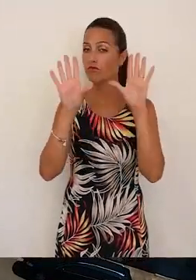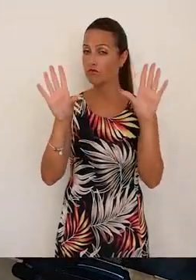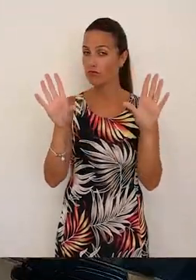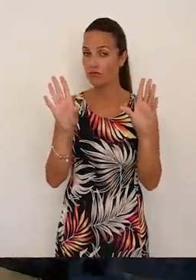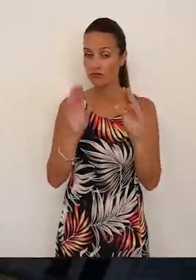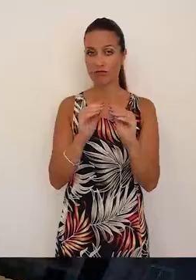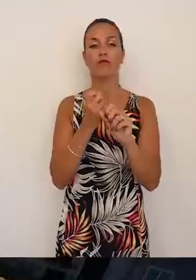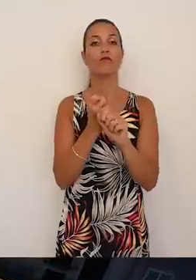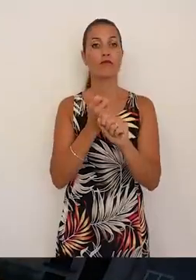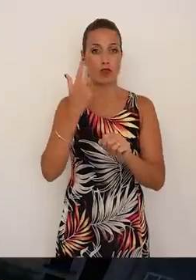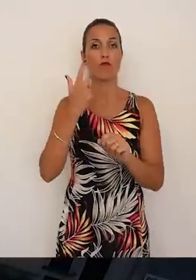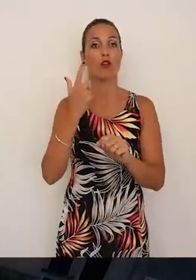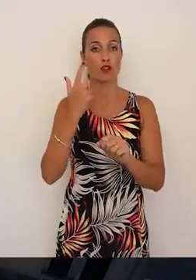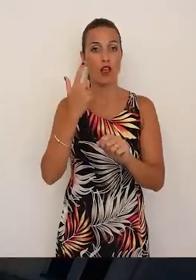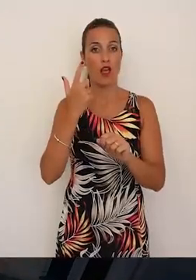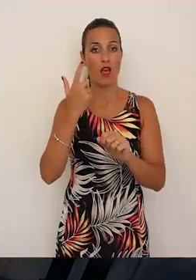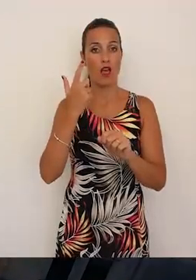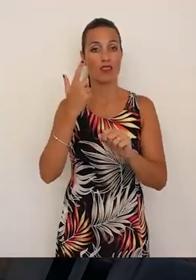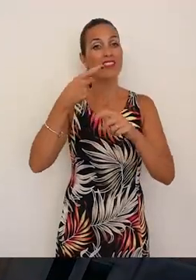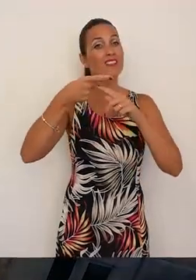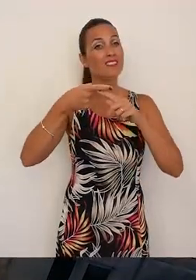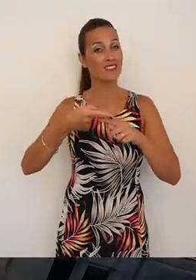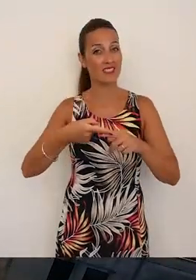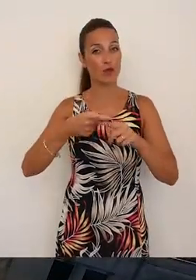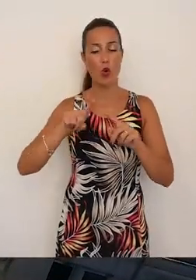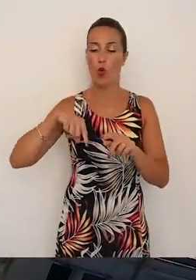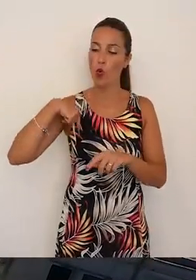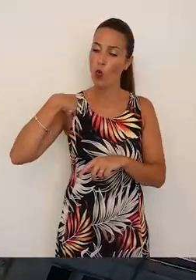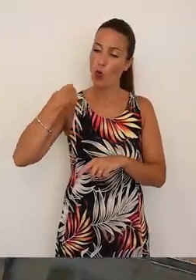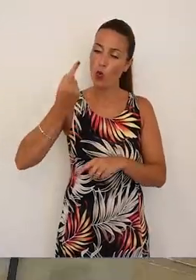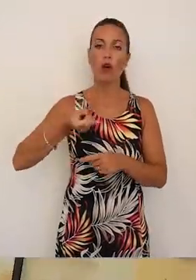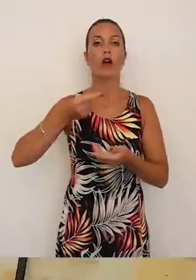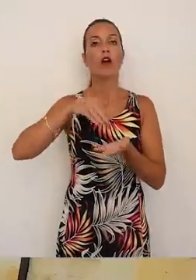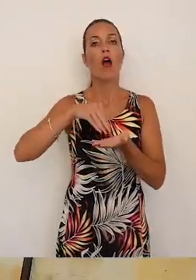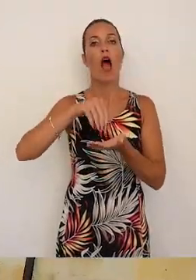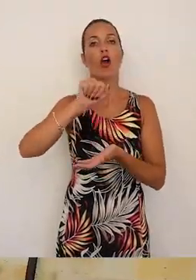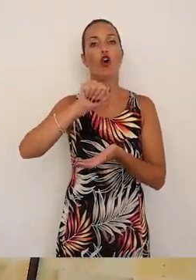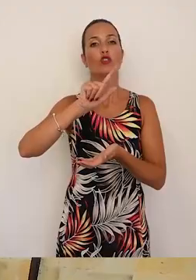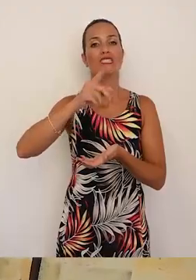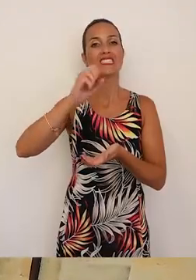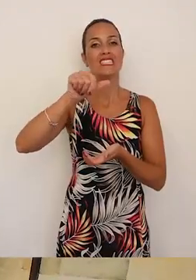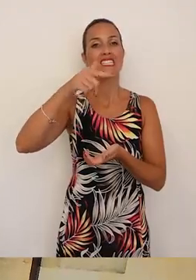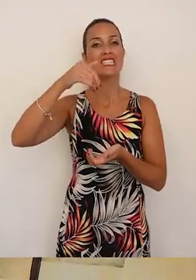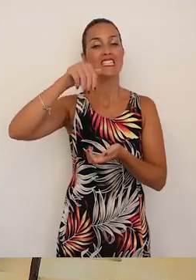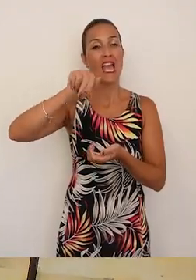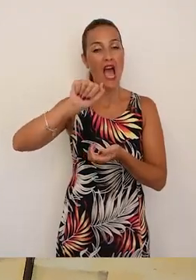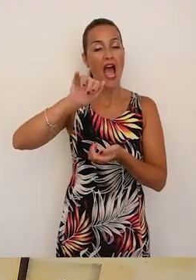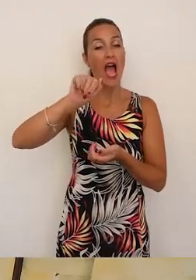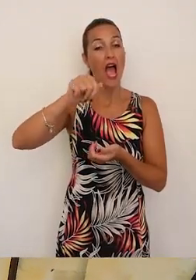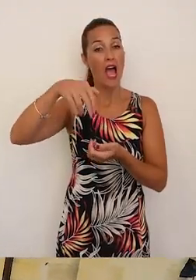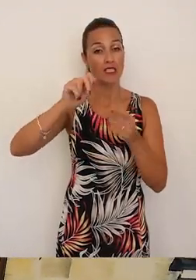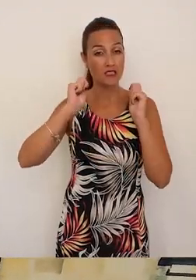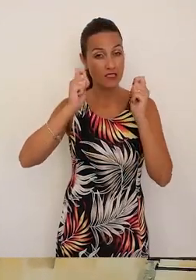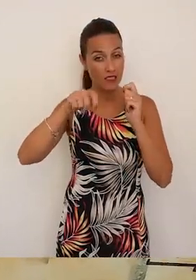Il complesso conventuale è un'importante testimonianza della lunga presenza agostiniana nel territorio, fenomeno poi conclusosi